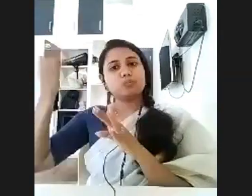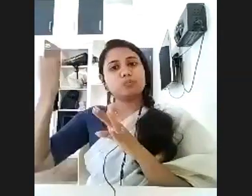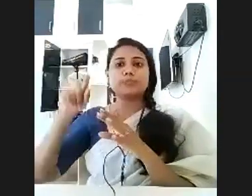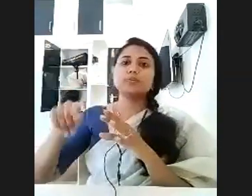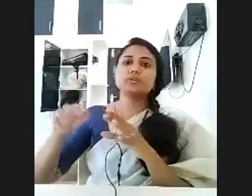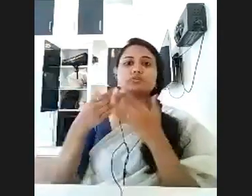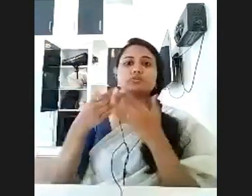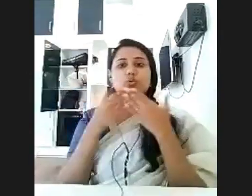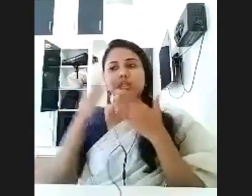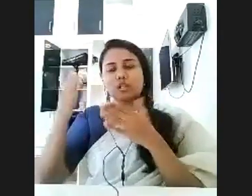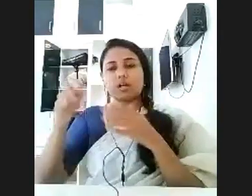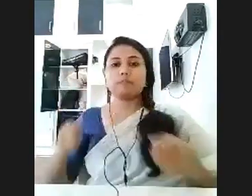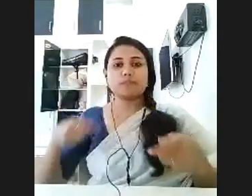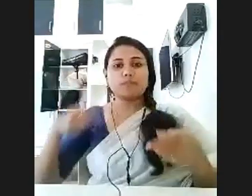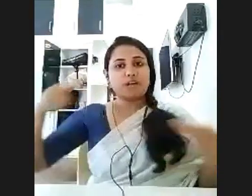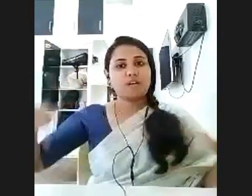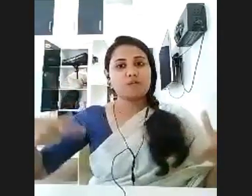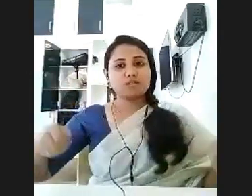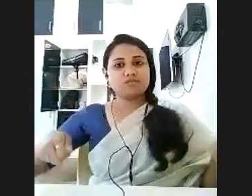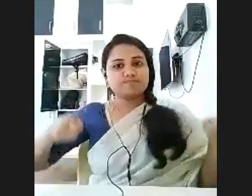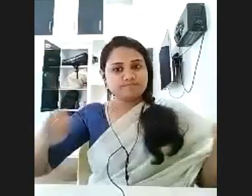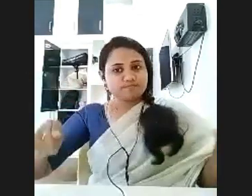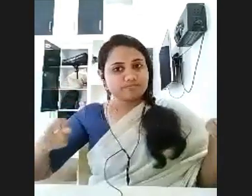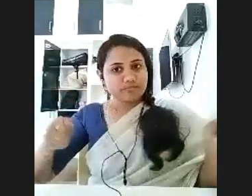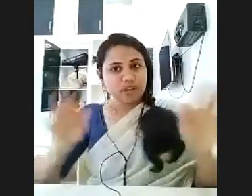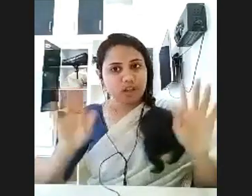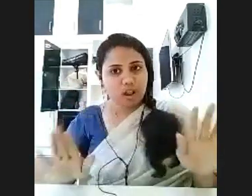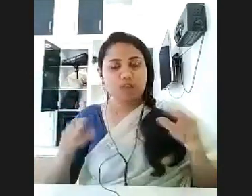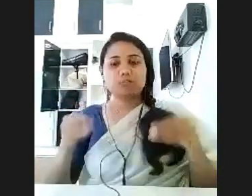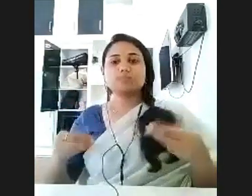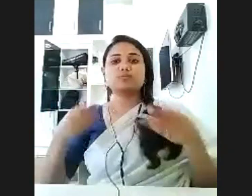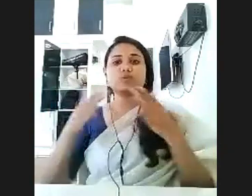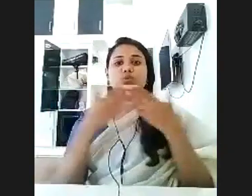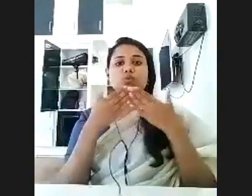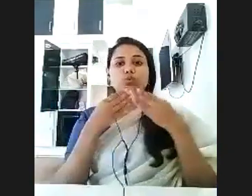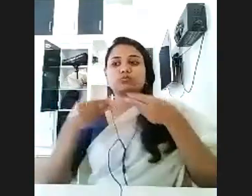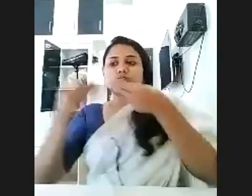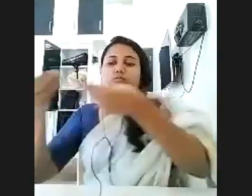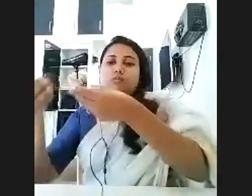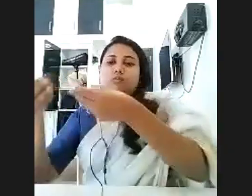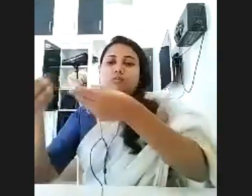ചെയറിലാക്കി കൊടുക്കുകയാണ്. വൈകുന്നേരം തിരിച്ച് അതുപോലെ തന്നെ കൊണ്ടുവരാണ്. അങ്ങനെയാണ് ചെയ്തുകൊണ്ടിരിക്കുന്നത്. പഠിക്കാൻ കുഴപ്പമില്ല.